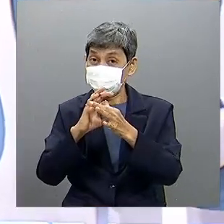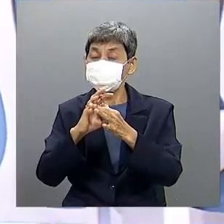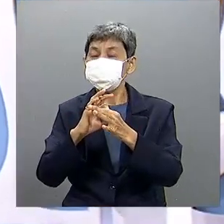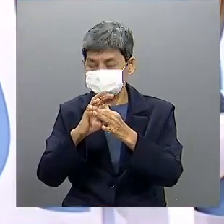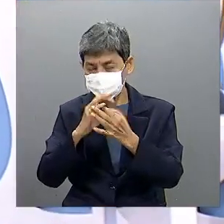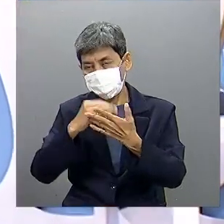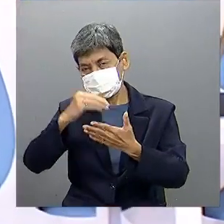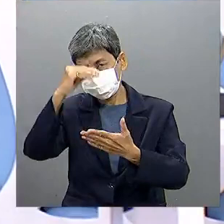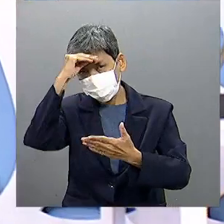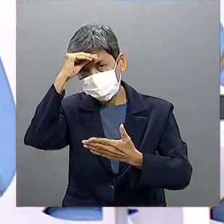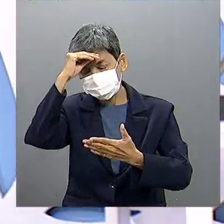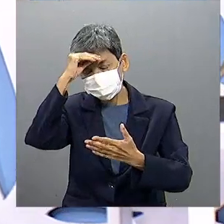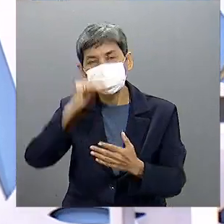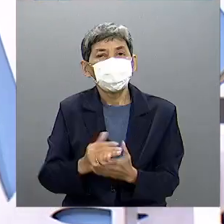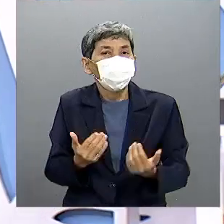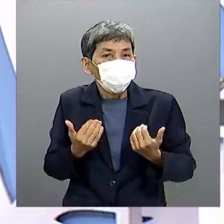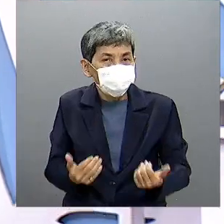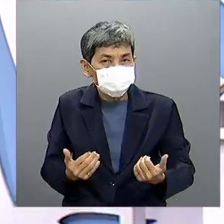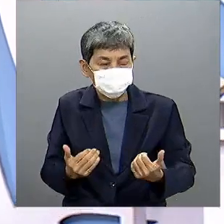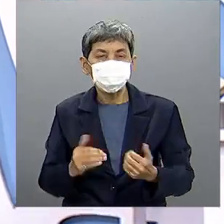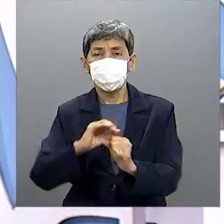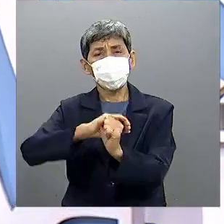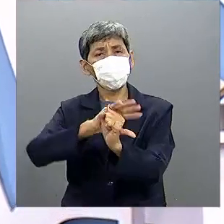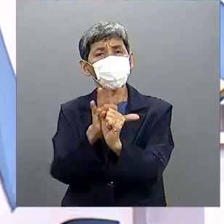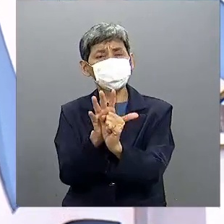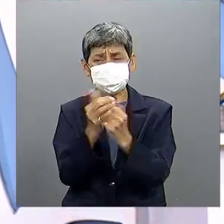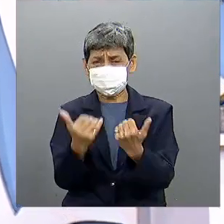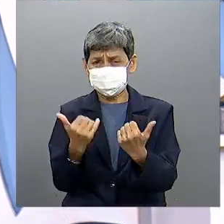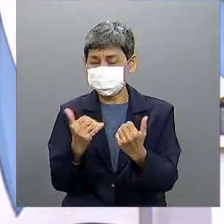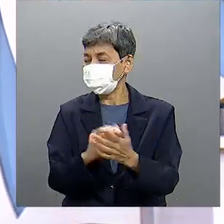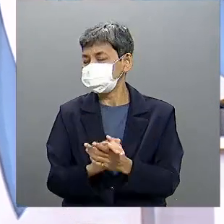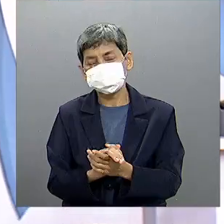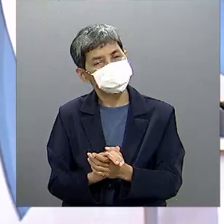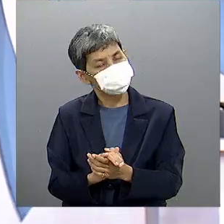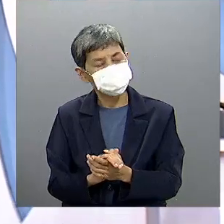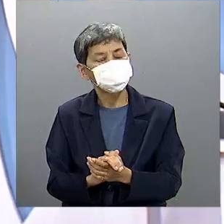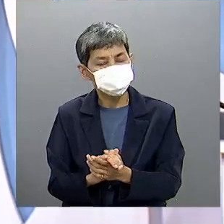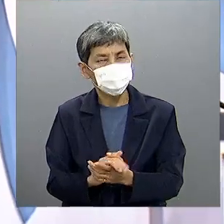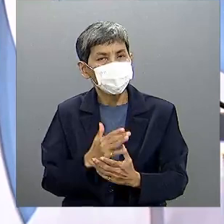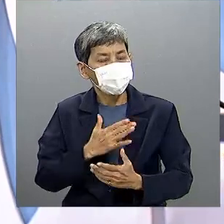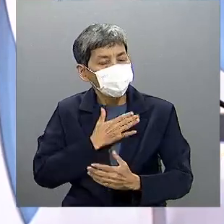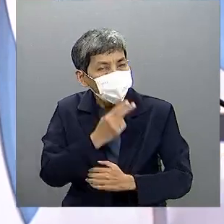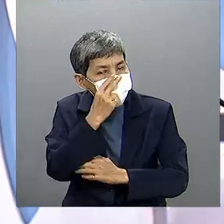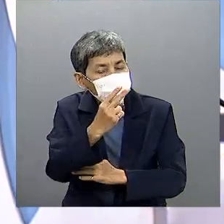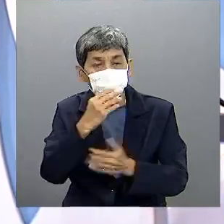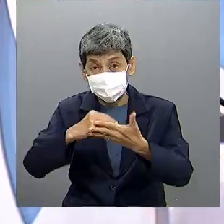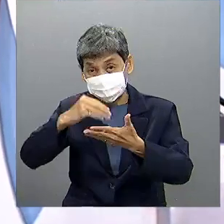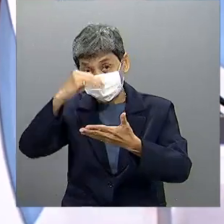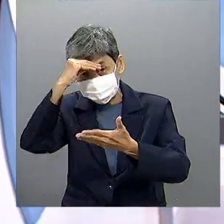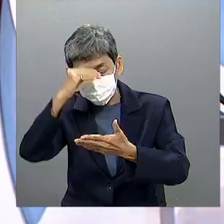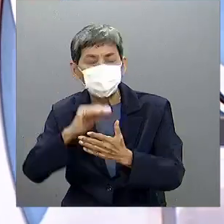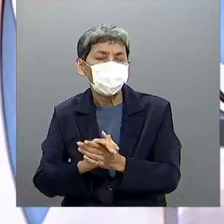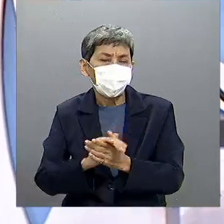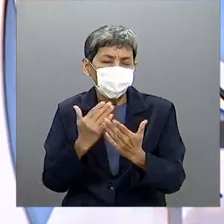าค่ะวันนี้ค่ะคุณผู้ชมโควิด19เหมือนเป็นปัจจัยกระตุ้นที่เราเห็นว่าการศึกษานั้นมีความเปลี่ยนแปลงม